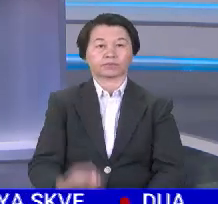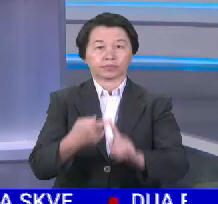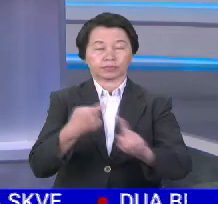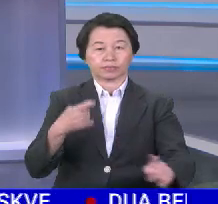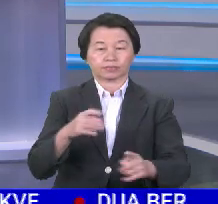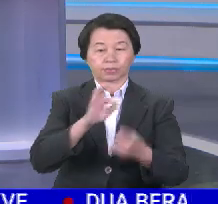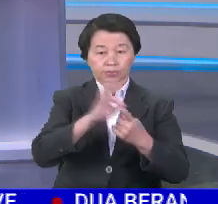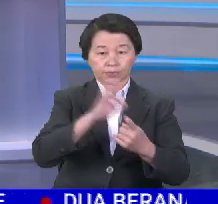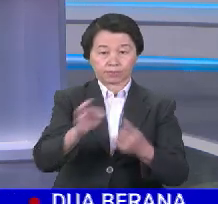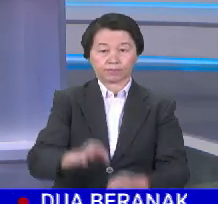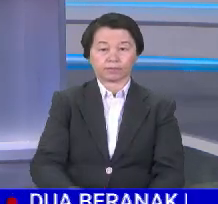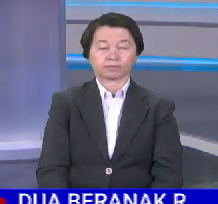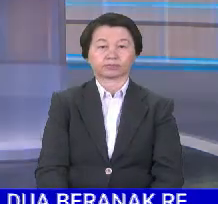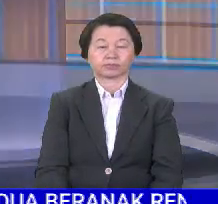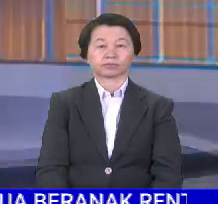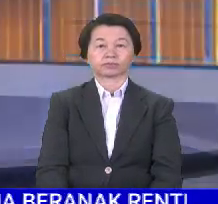dari Penang Central.